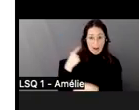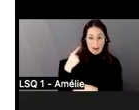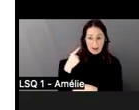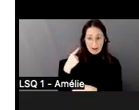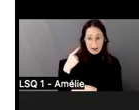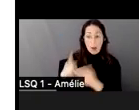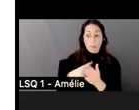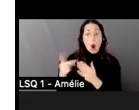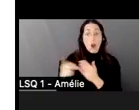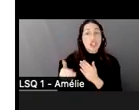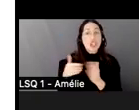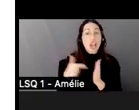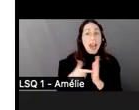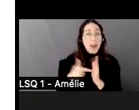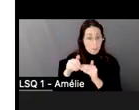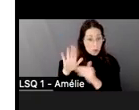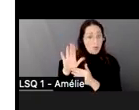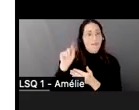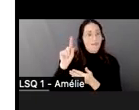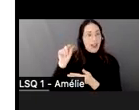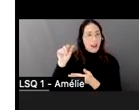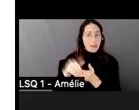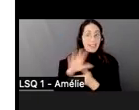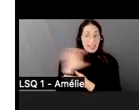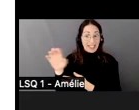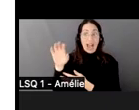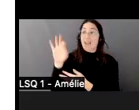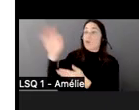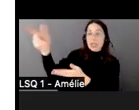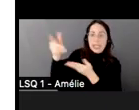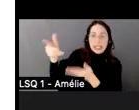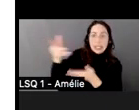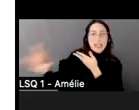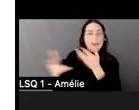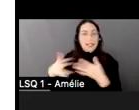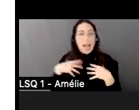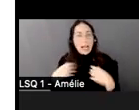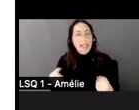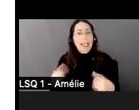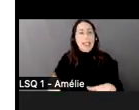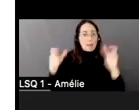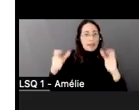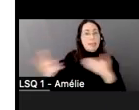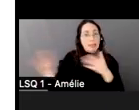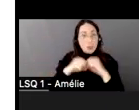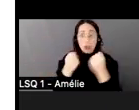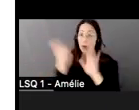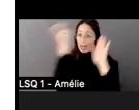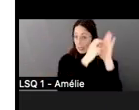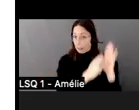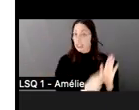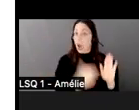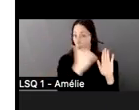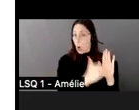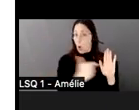dans le projet, nous avons plus de 20 500 fournisseurs de services de santé, d'établissements et de services sociaux qui se sont inscrits